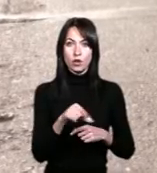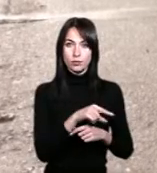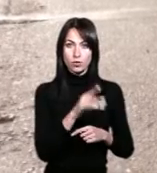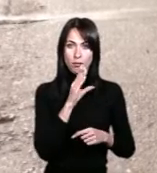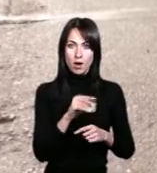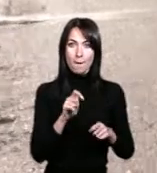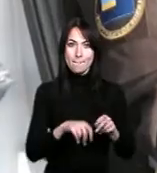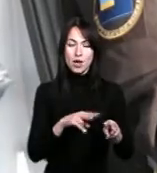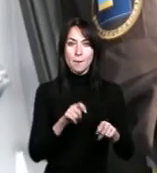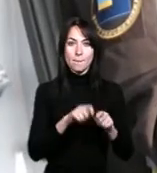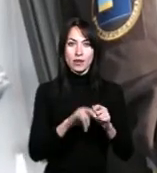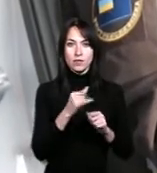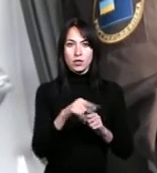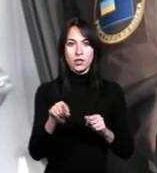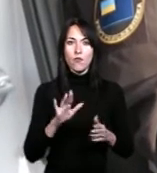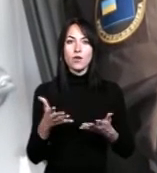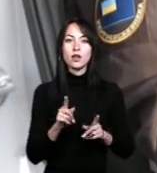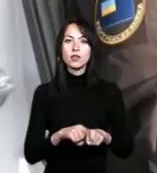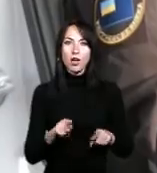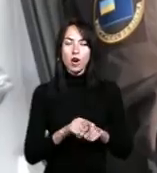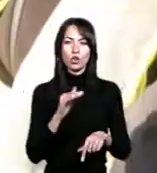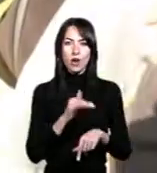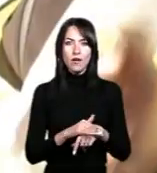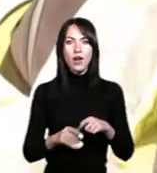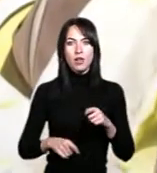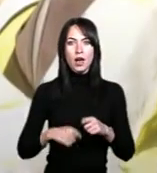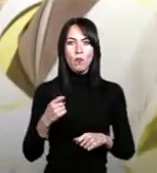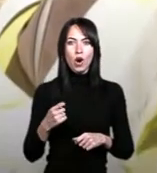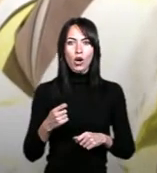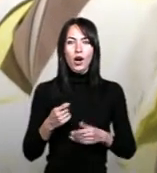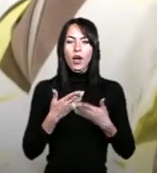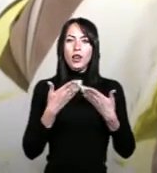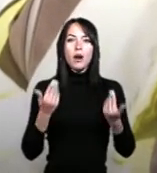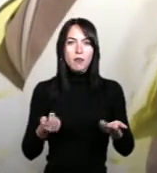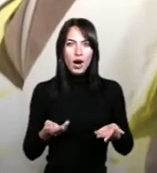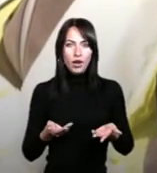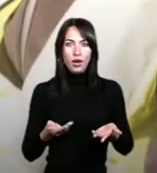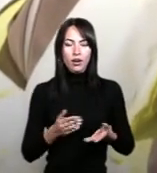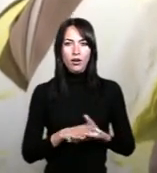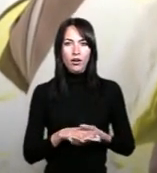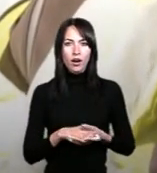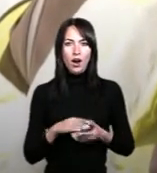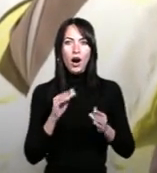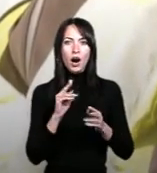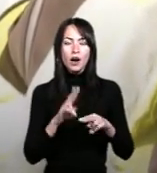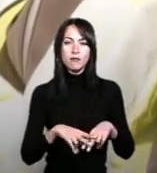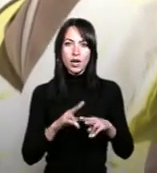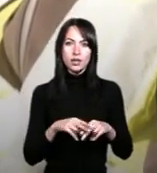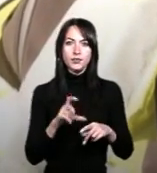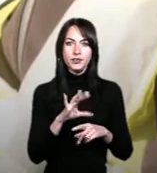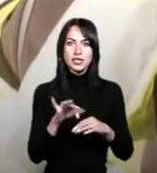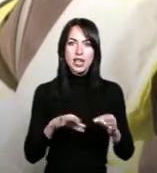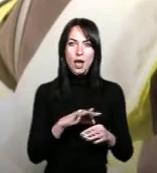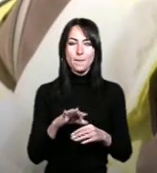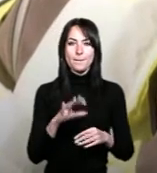патрульні перевірили й інші, у яких також виявили порушення. У нього немає паспорта, схеми маршруту